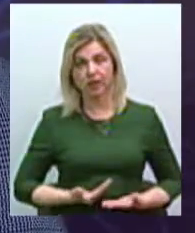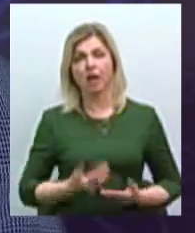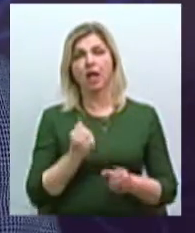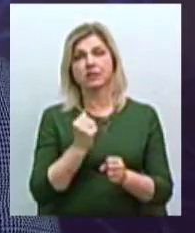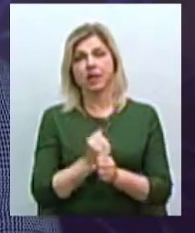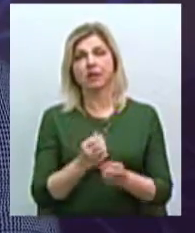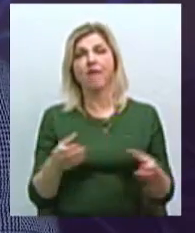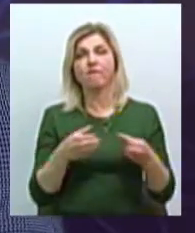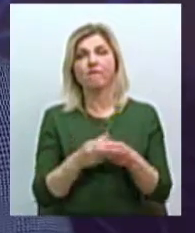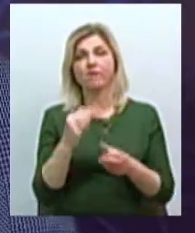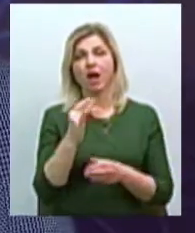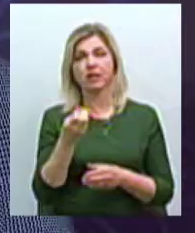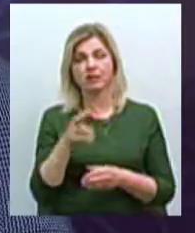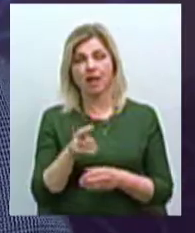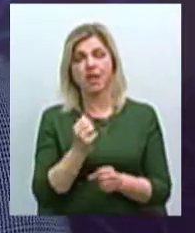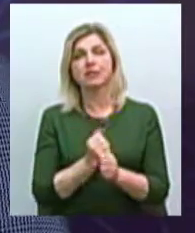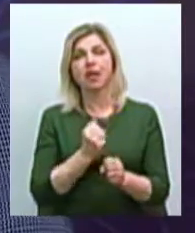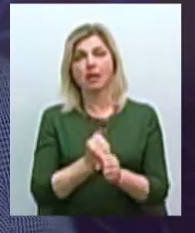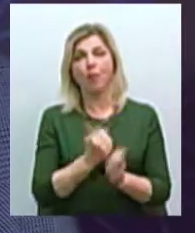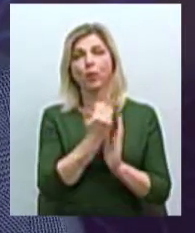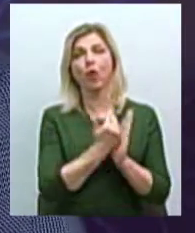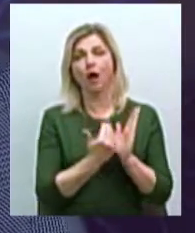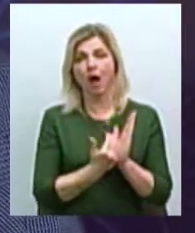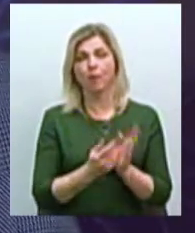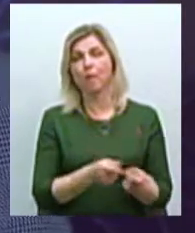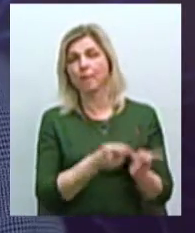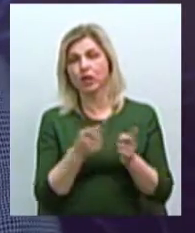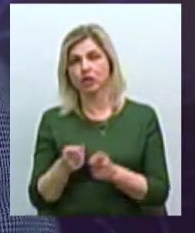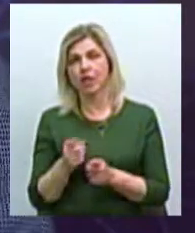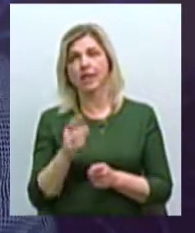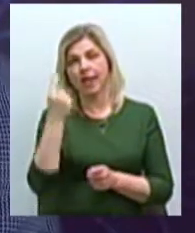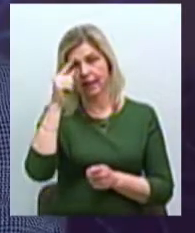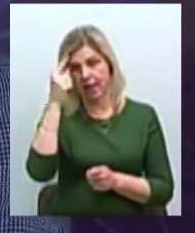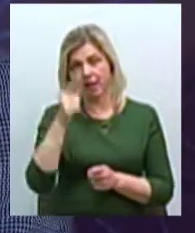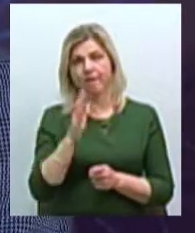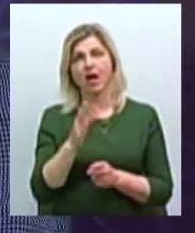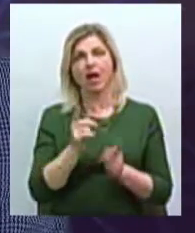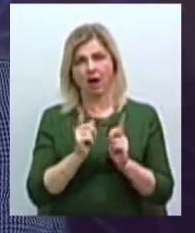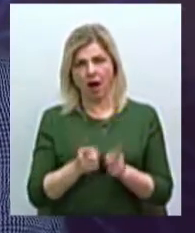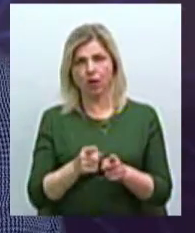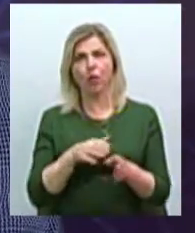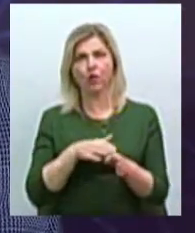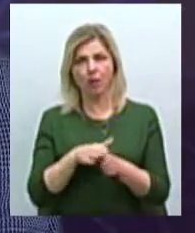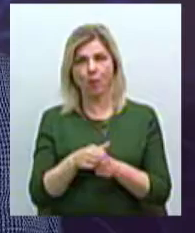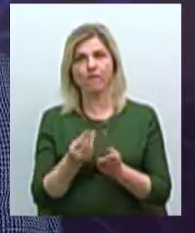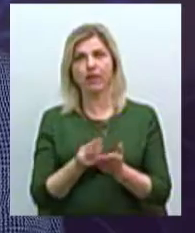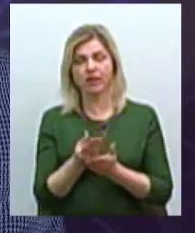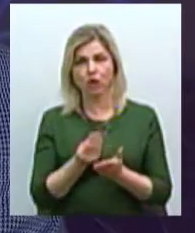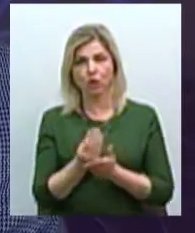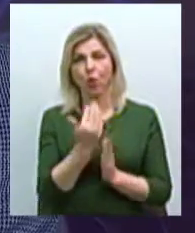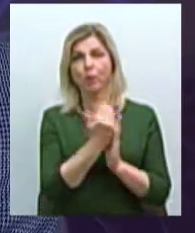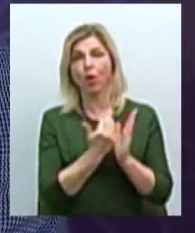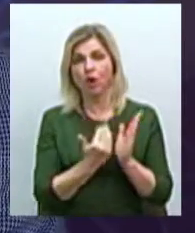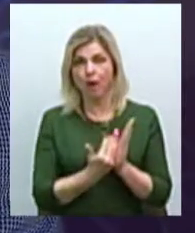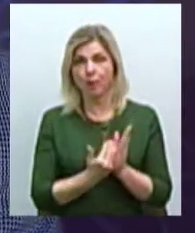фракцію, розробив вже програму, яка перейшла з ідеї в реально наповнену фінансуванням програму.